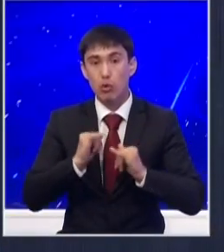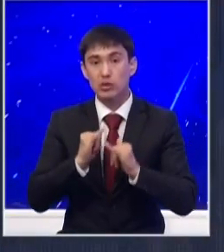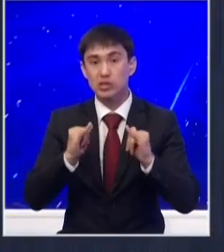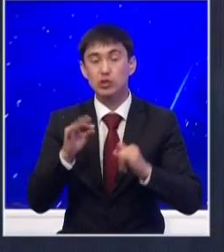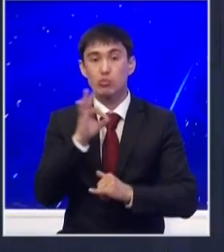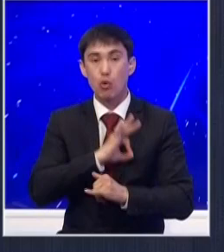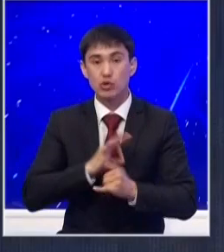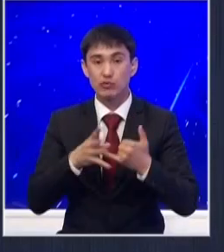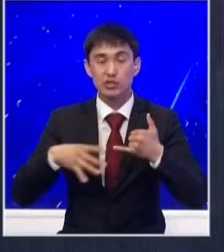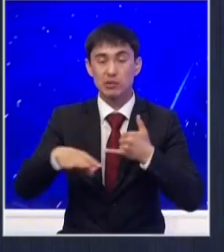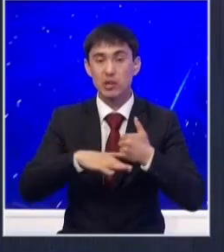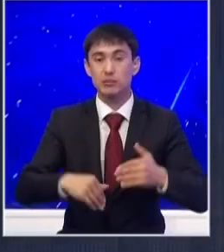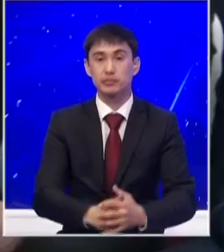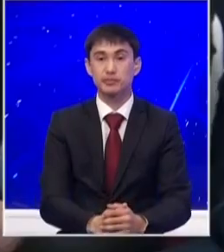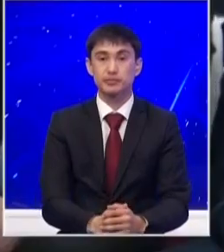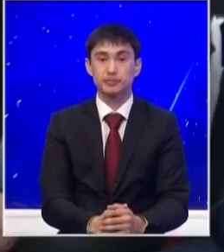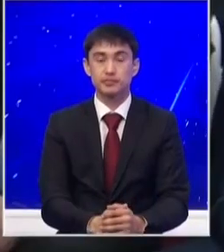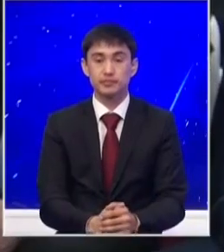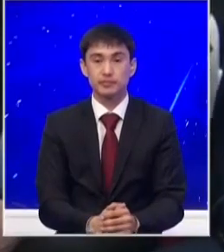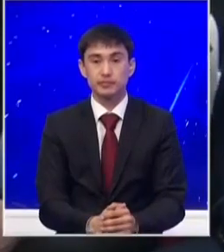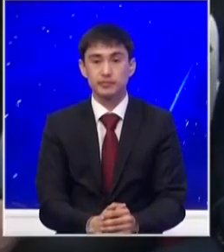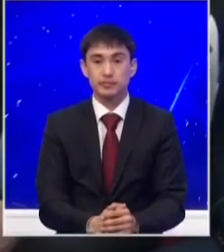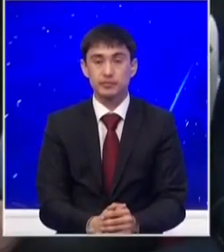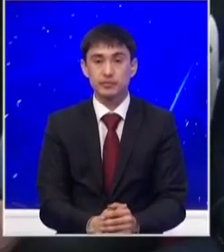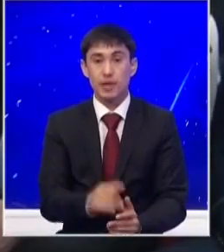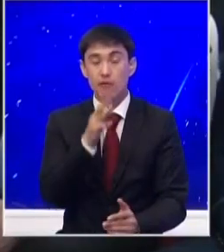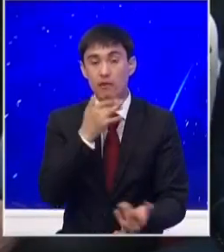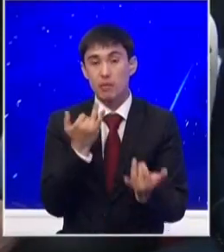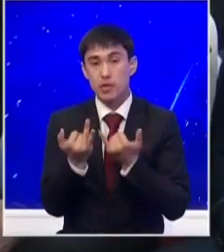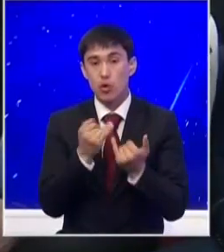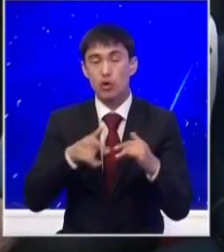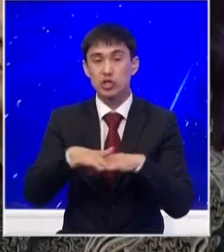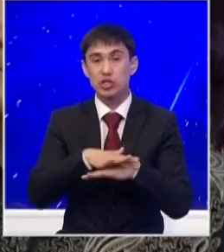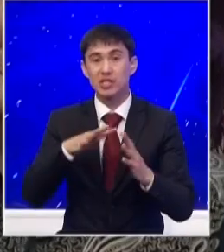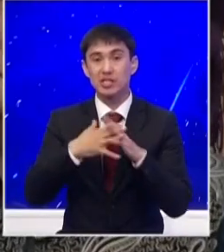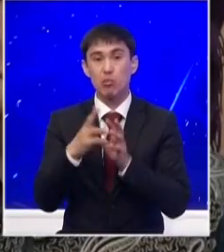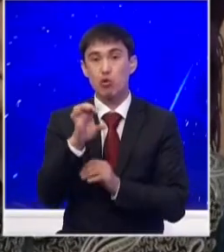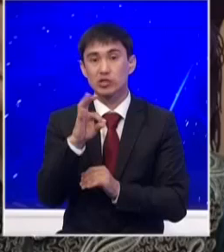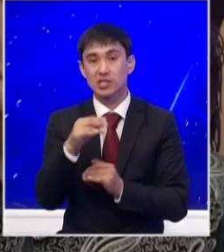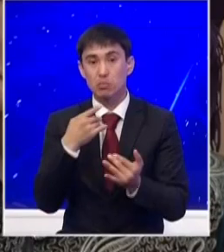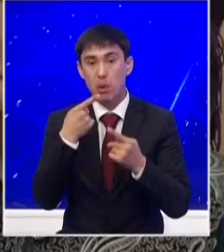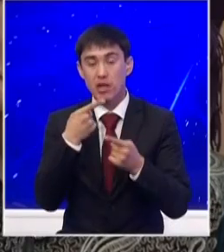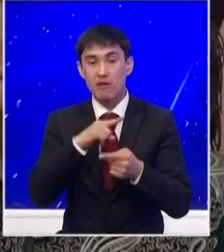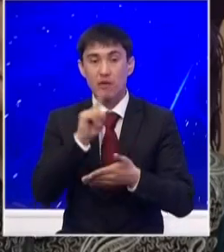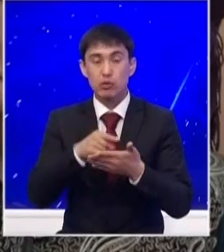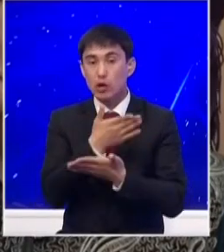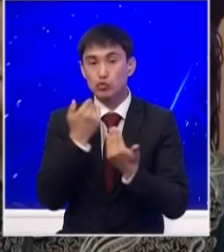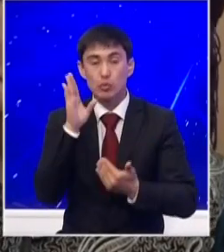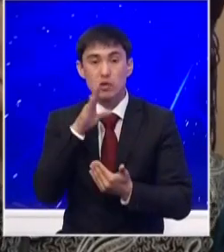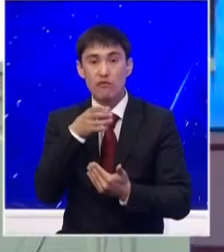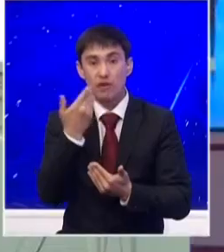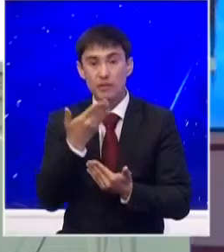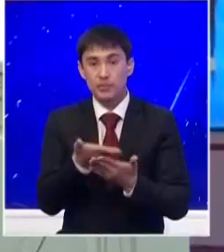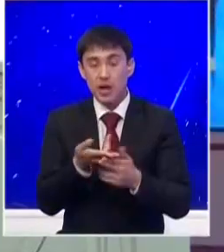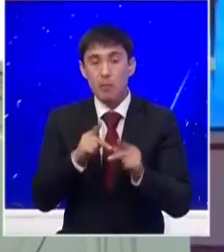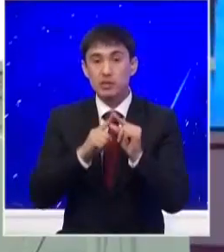рациональному использованию земель во время диалога жители села булексас подняли вопрос отсутствия питьевой воды